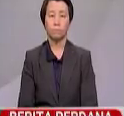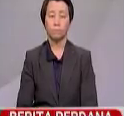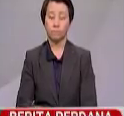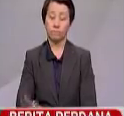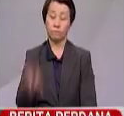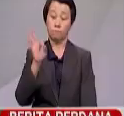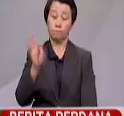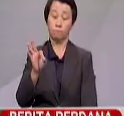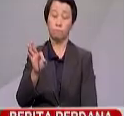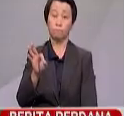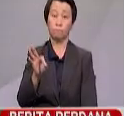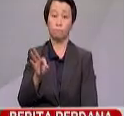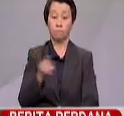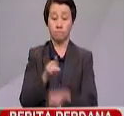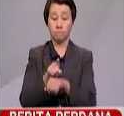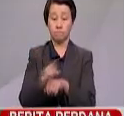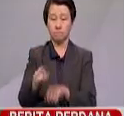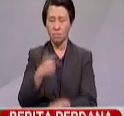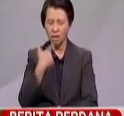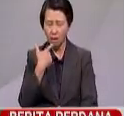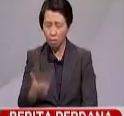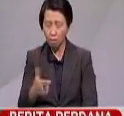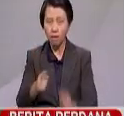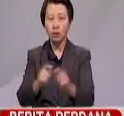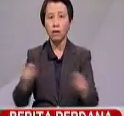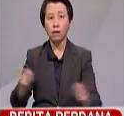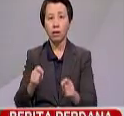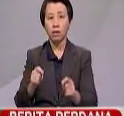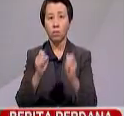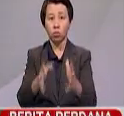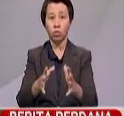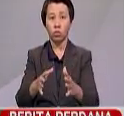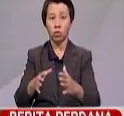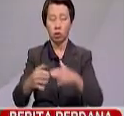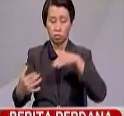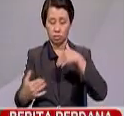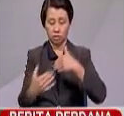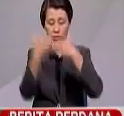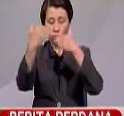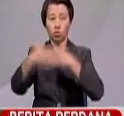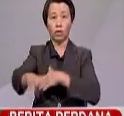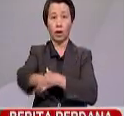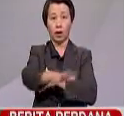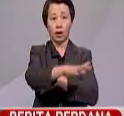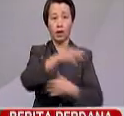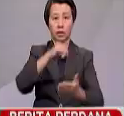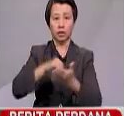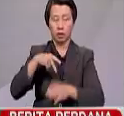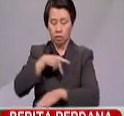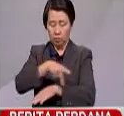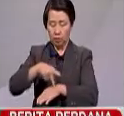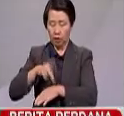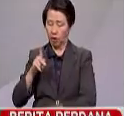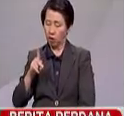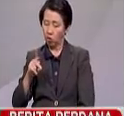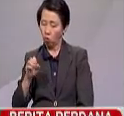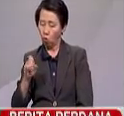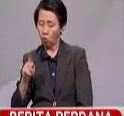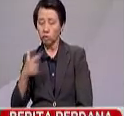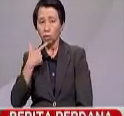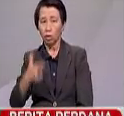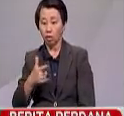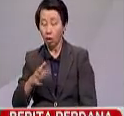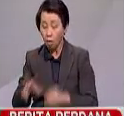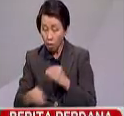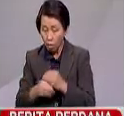Penemuan dua laras meriam lama di kawasan tapak projek pengukuhan tembok laut di pesisir pantai di kawasan Padang Kota Lama akan memberi nilai